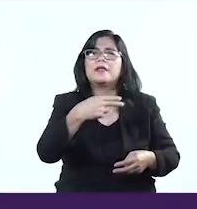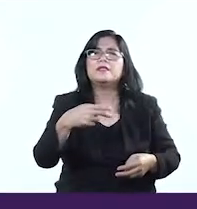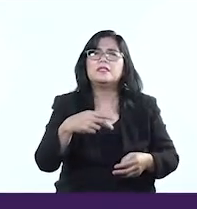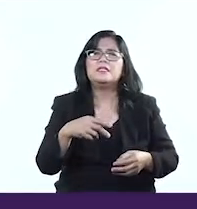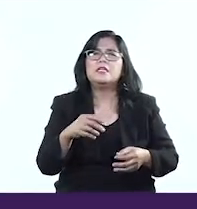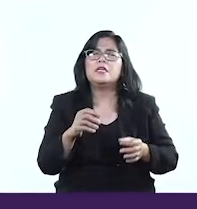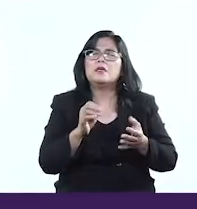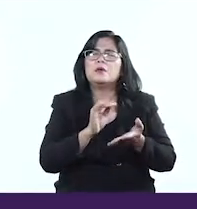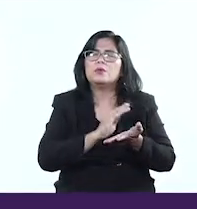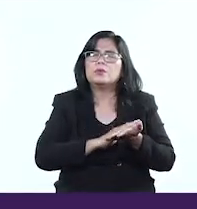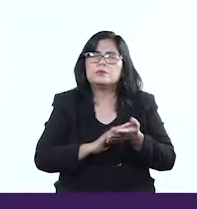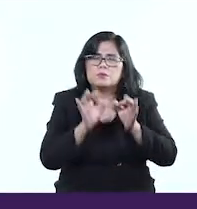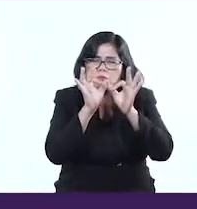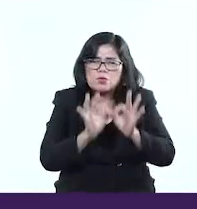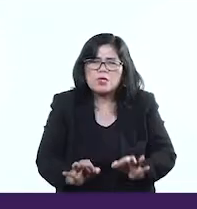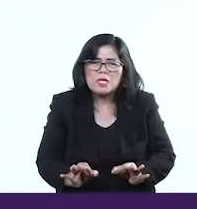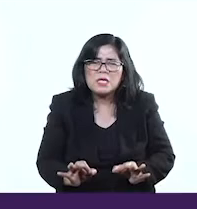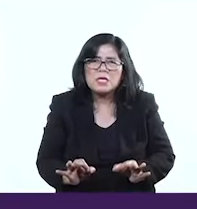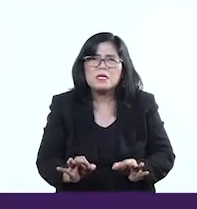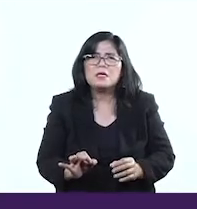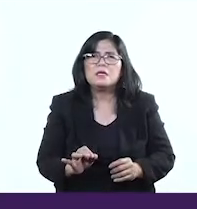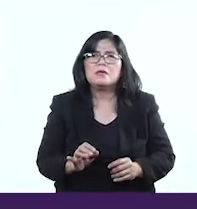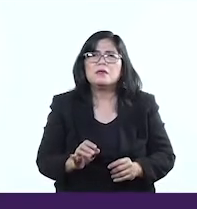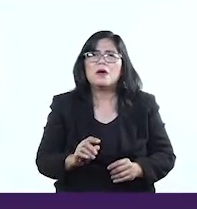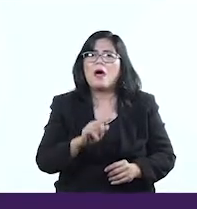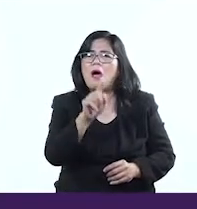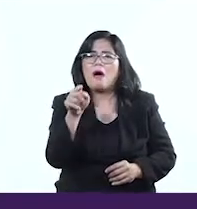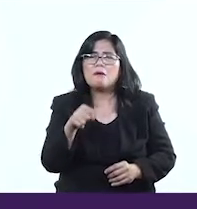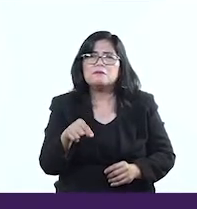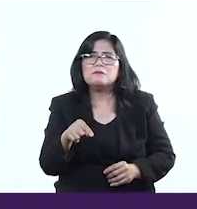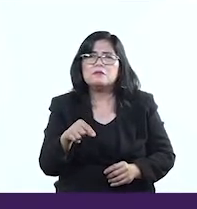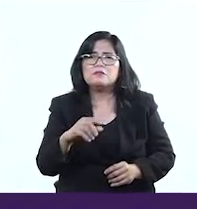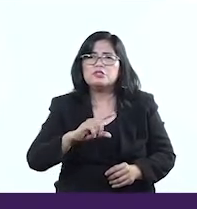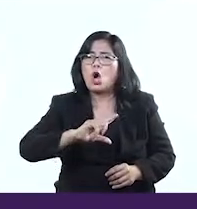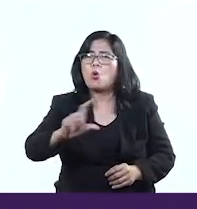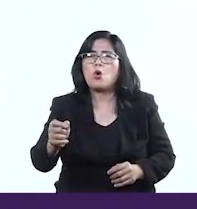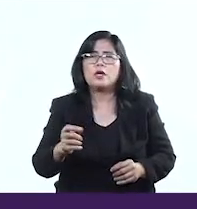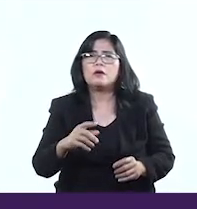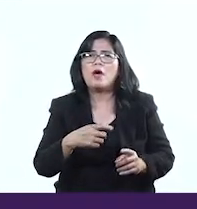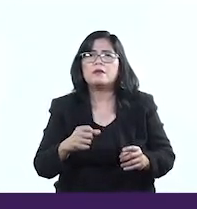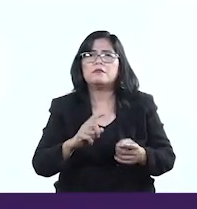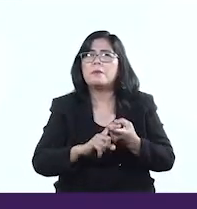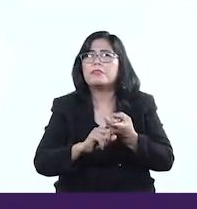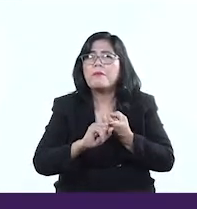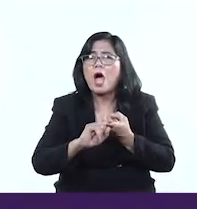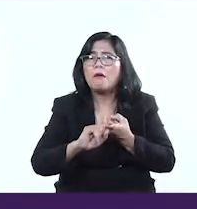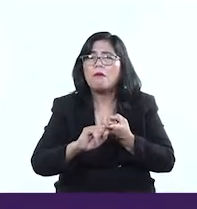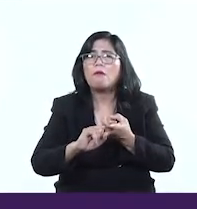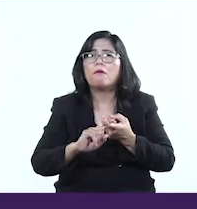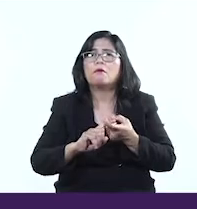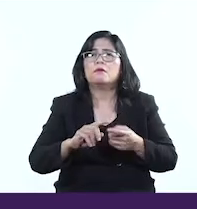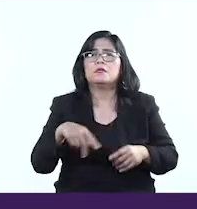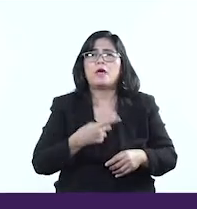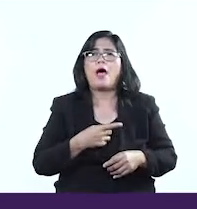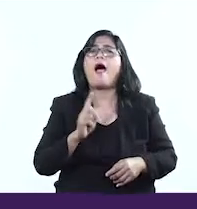berarti harus dijauhkan oleh semua teman kita Hai amemaca ada orang yang setelah menerima Yesus sebagai Tuhan